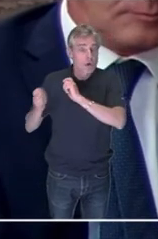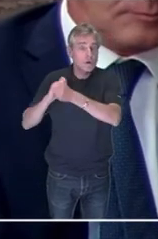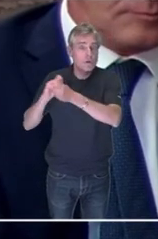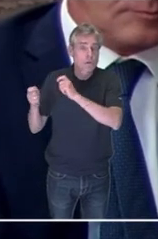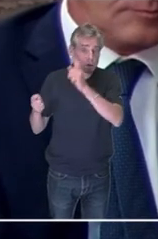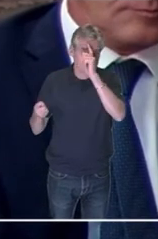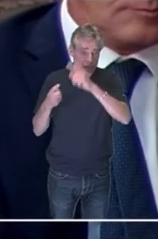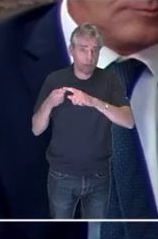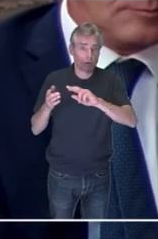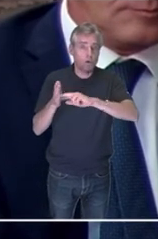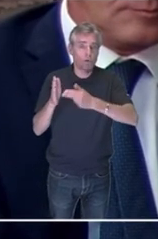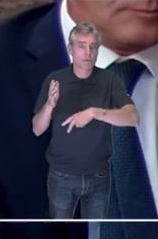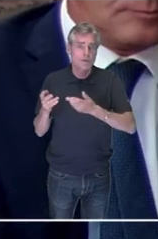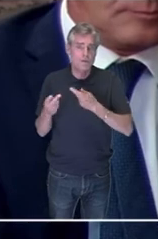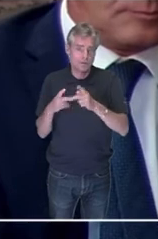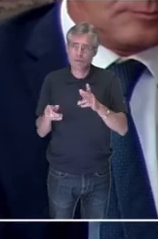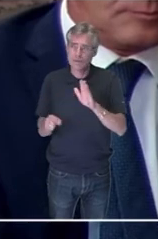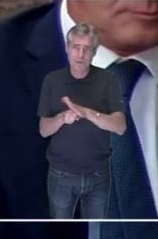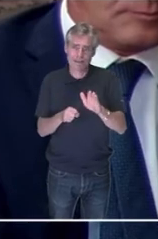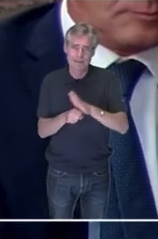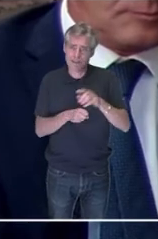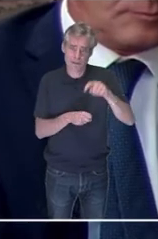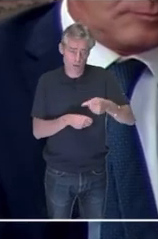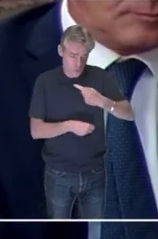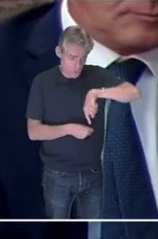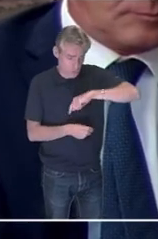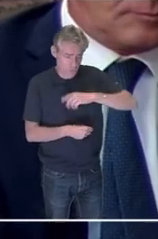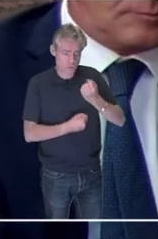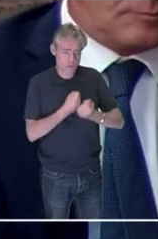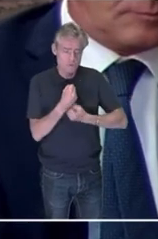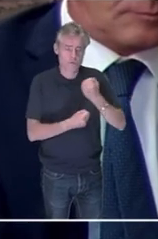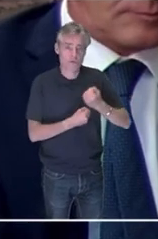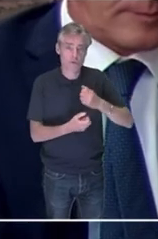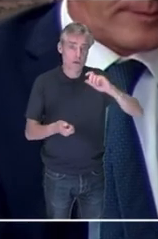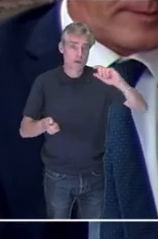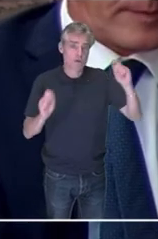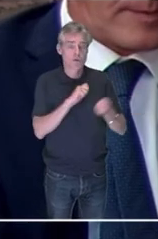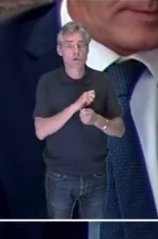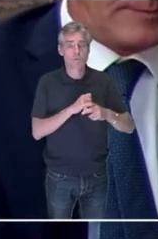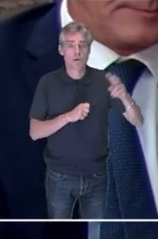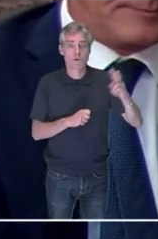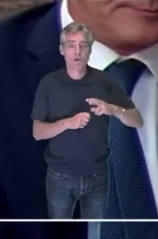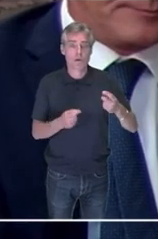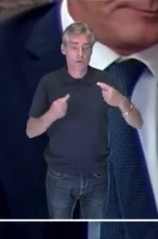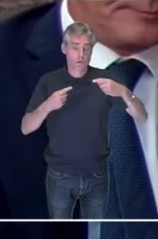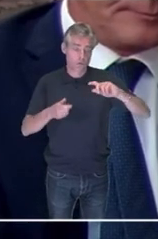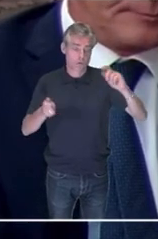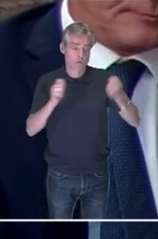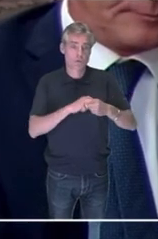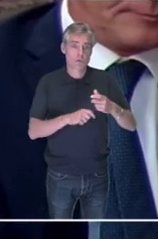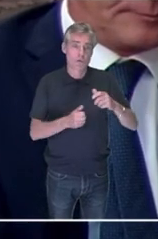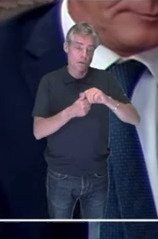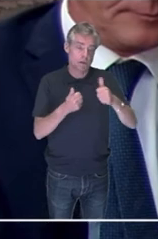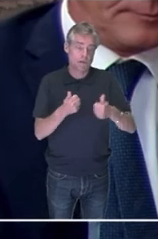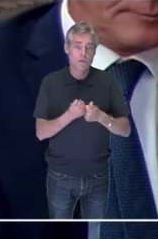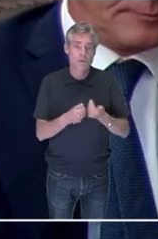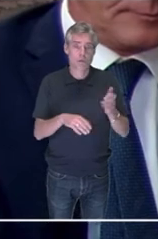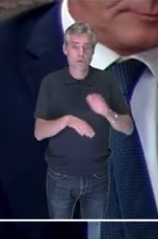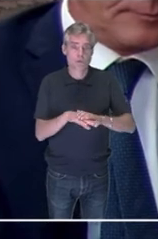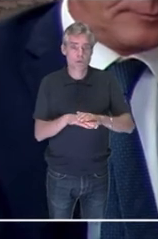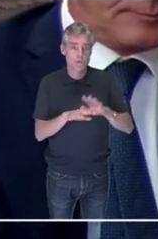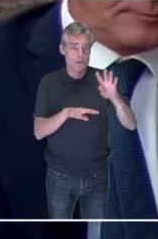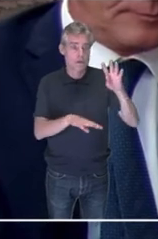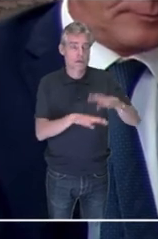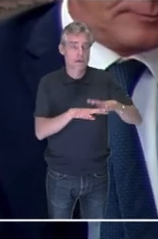le contrat de ville. Nous avons souffert d'un changement de gouvernance et d'adjoints sur les